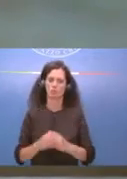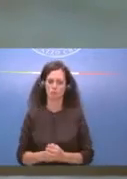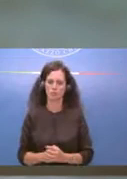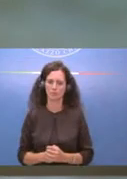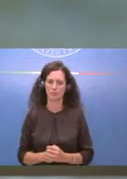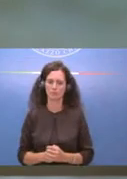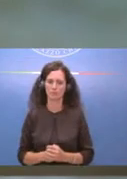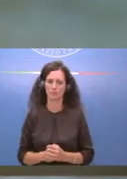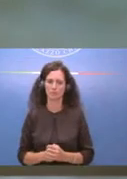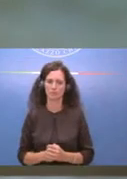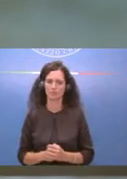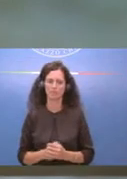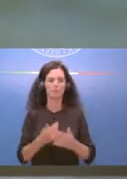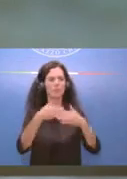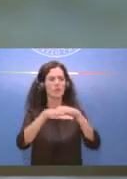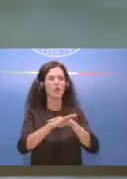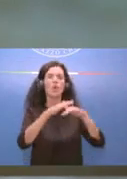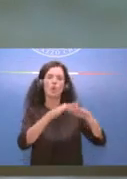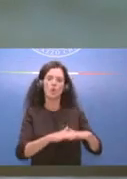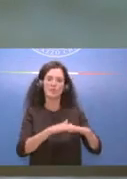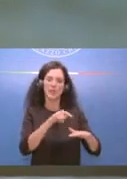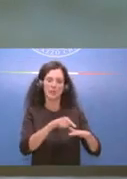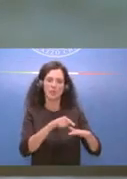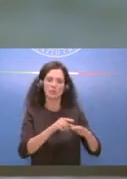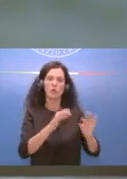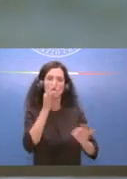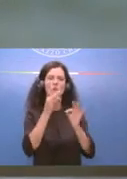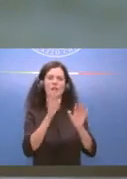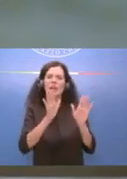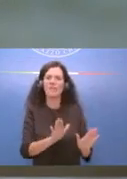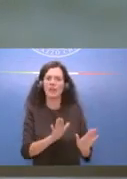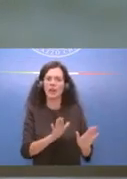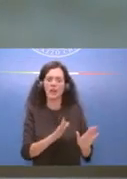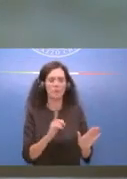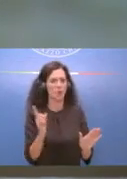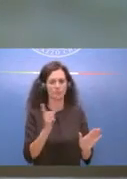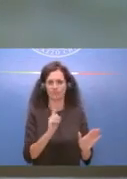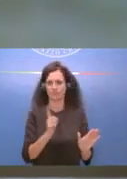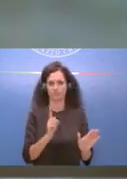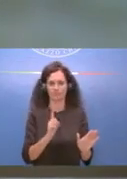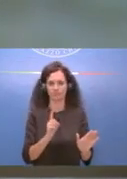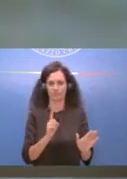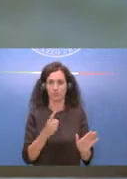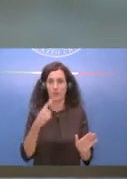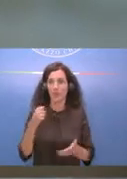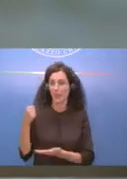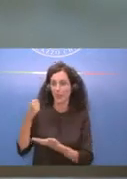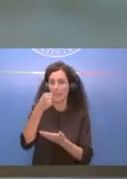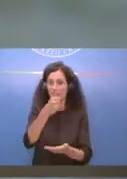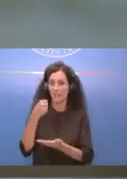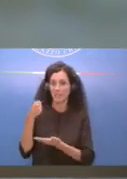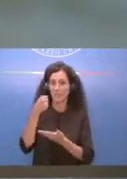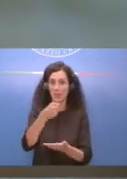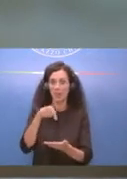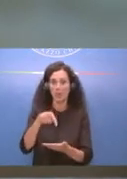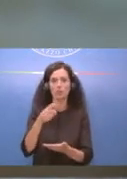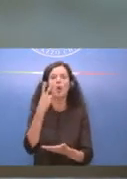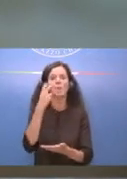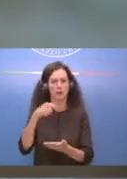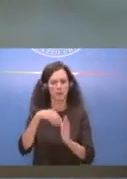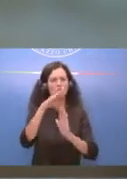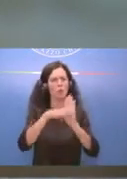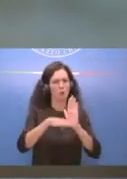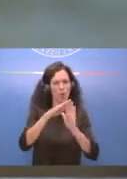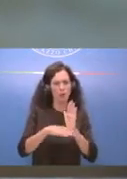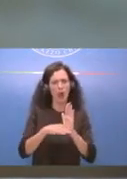conservazione non deve essere sinonimo di immobilismo e per questo che gli investimenti associamo un programma di riforme di